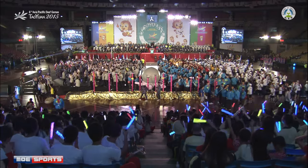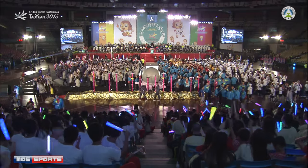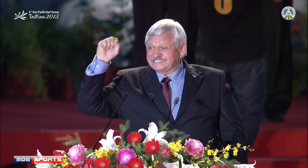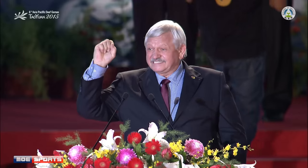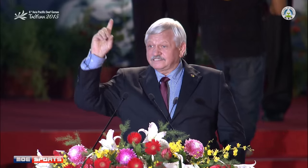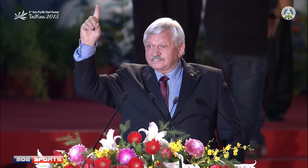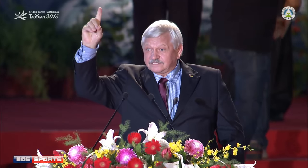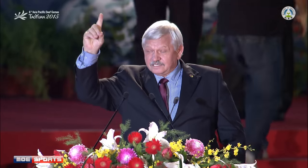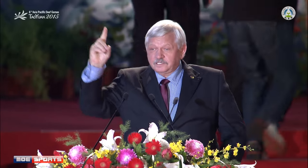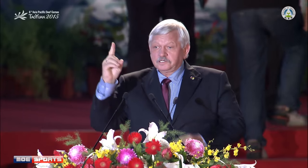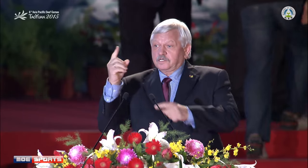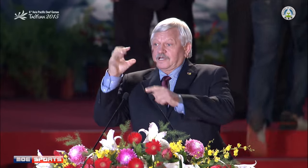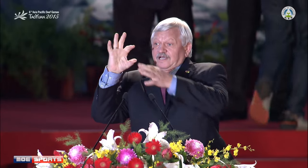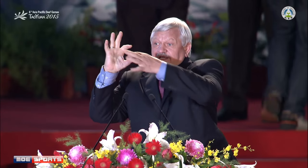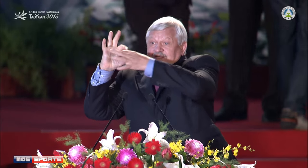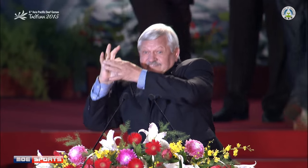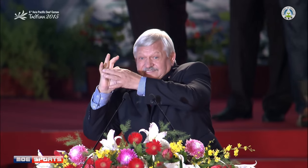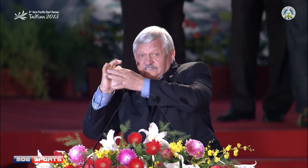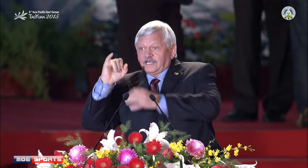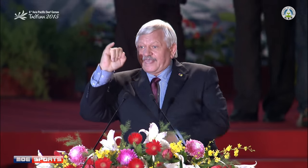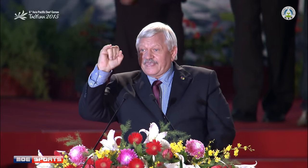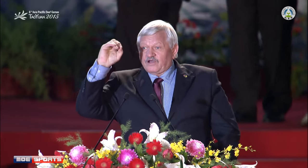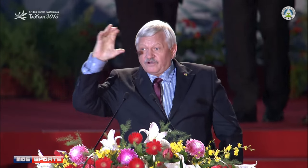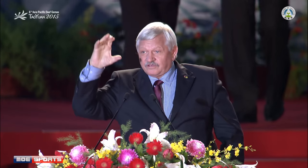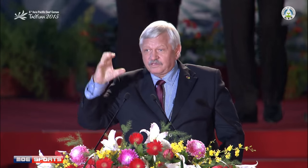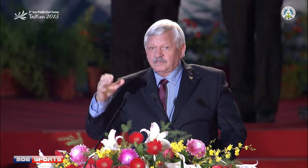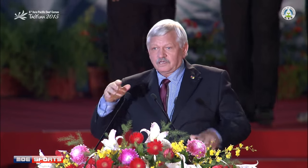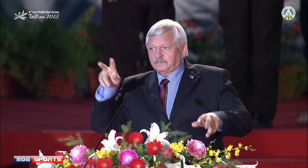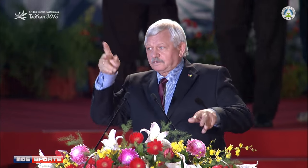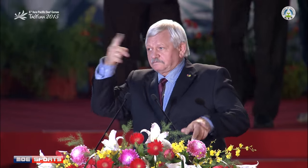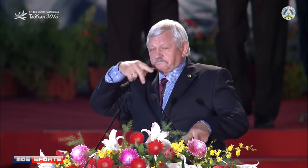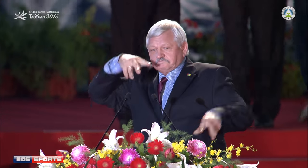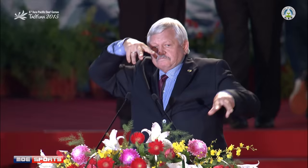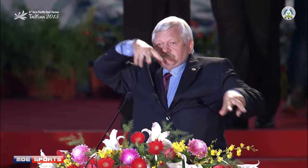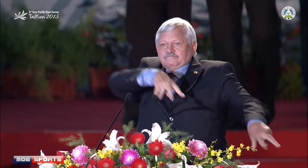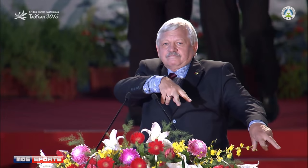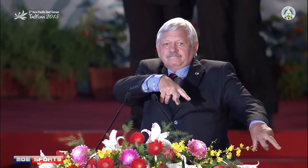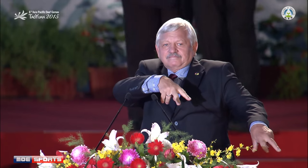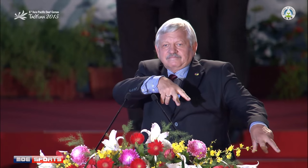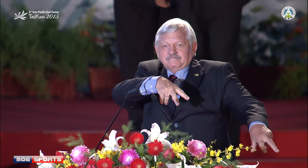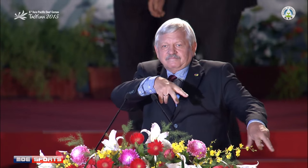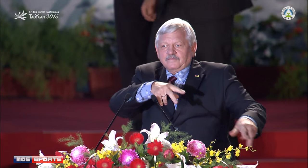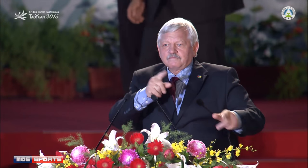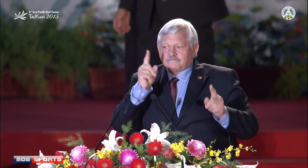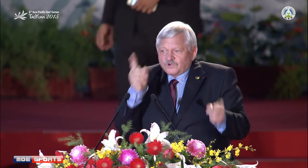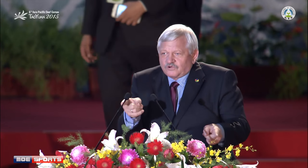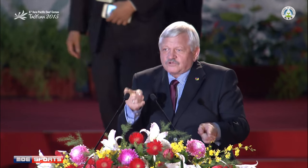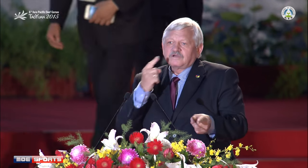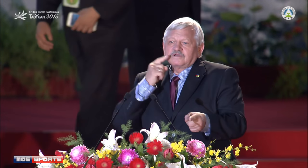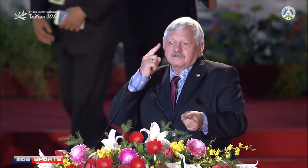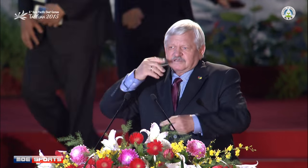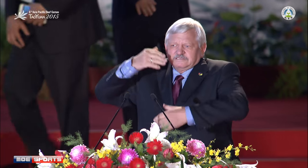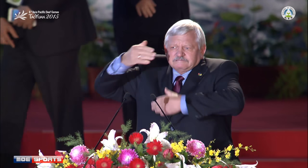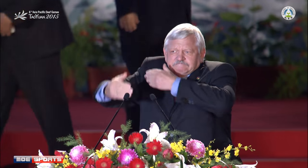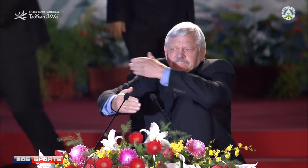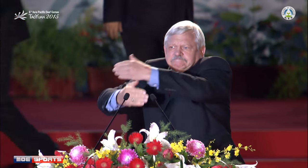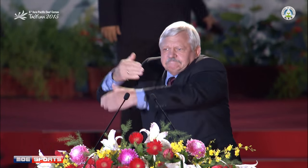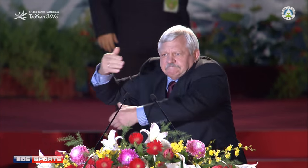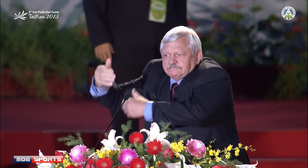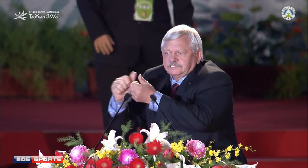真的永生难忘，印象深刻。国际听障运动总会与国际奥